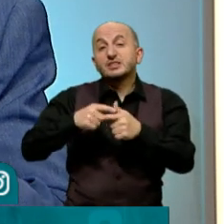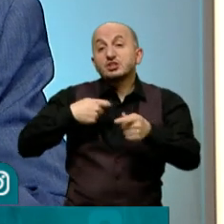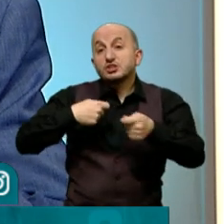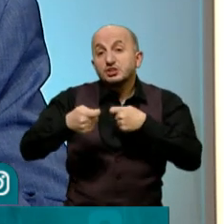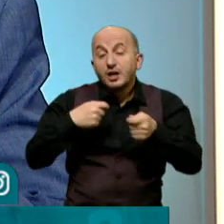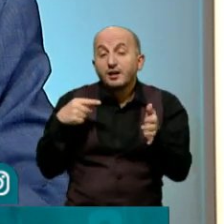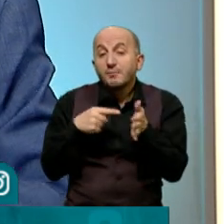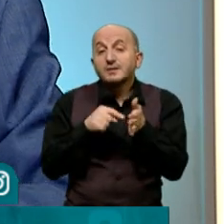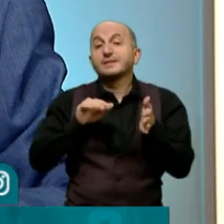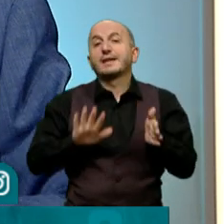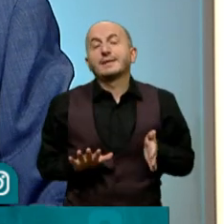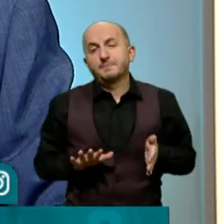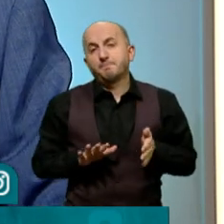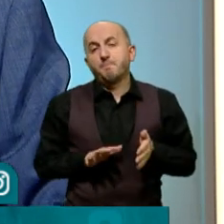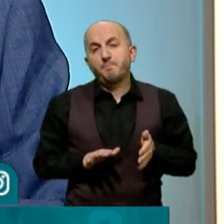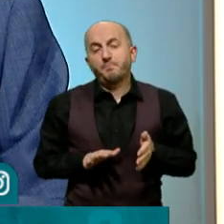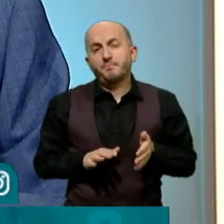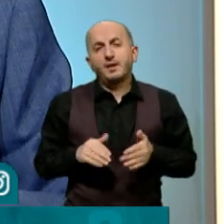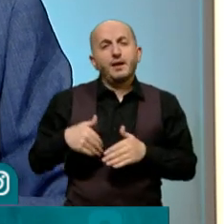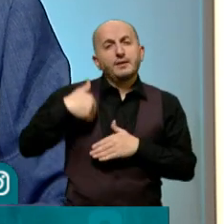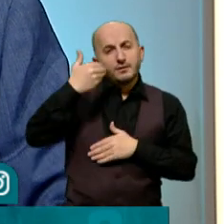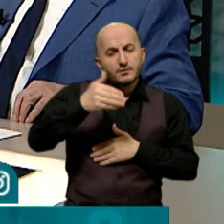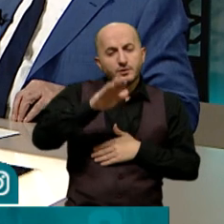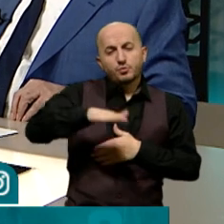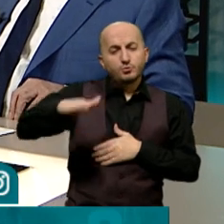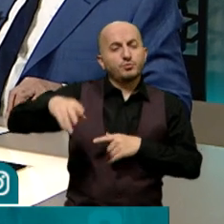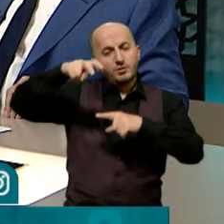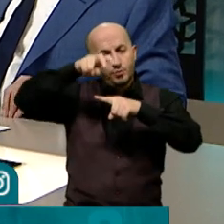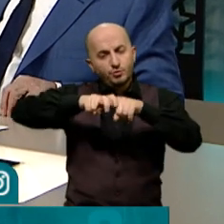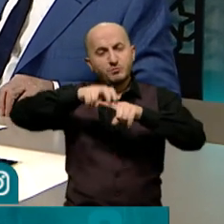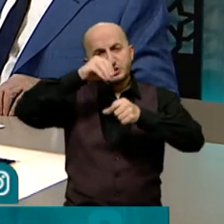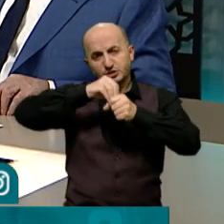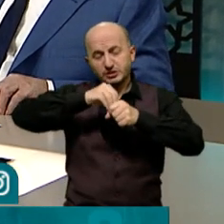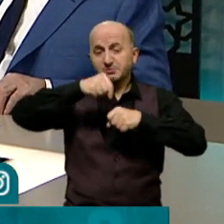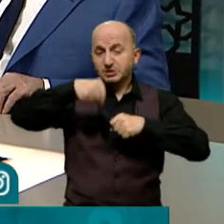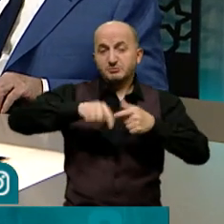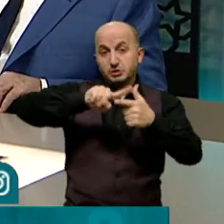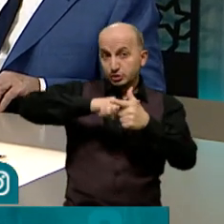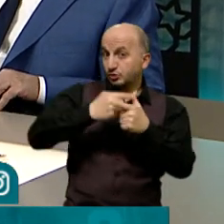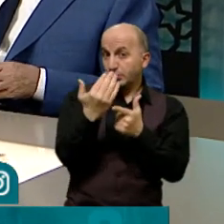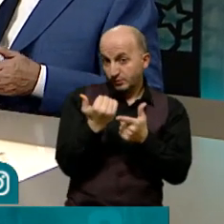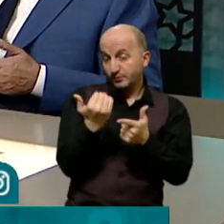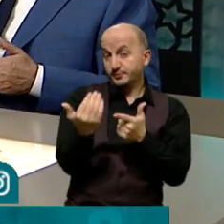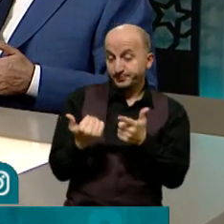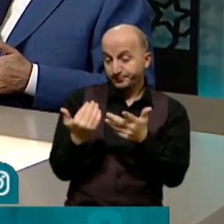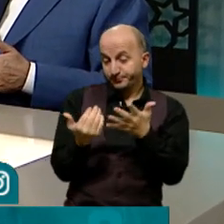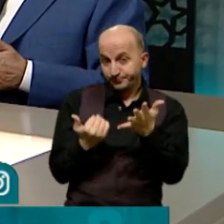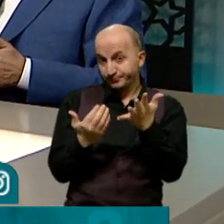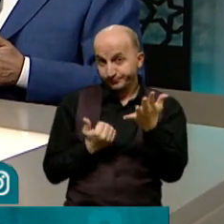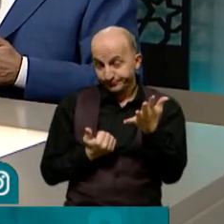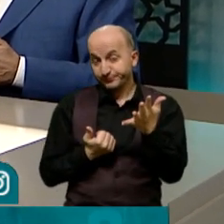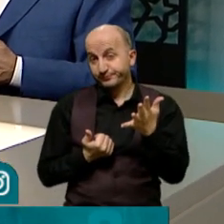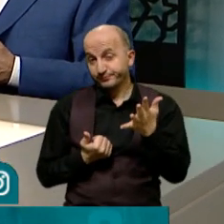ticari amaçlı değil. Yani ileride çocuklarım oturacak diyor. Ama şu anda kirasını getiriyor. bu